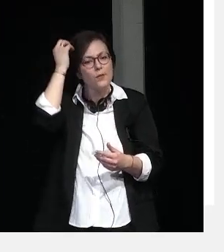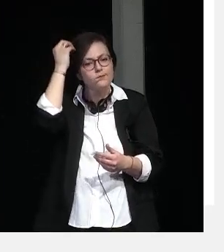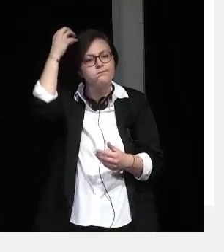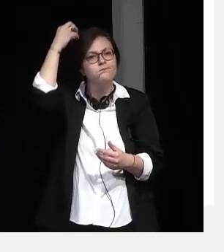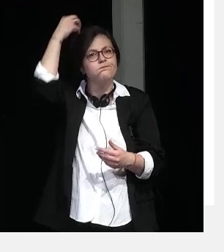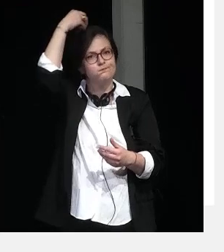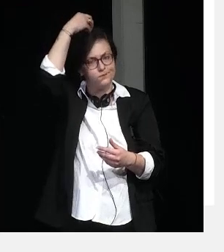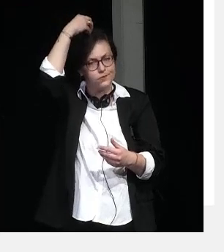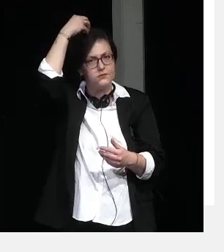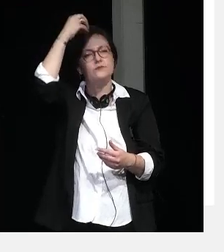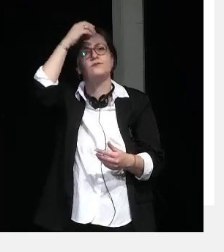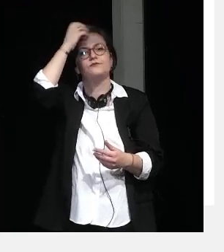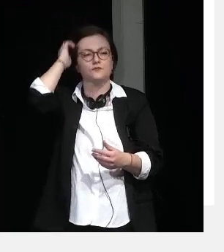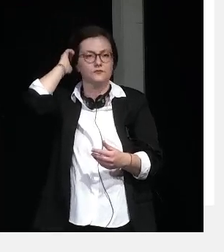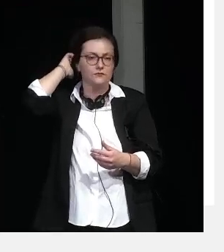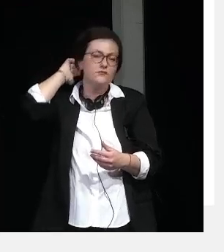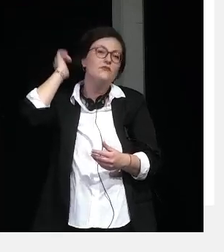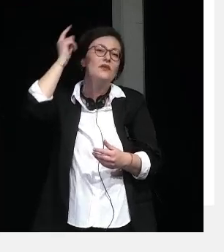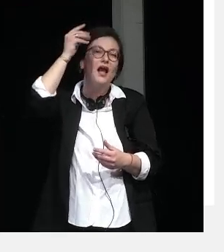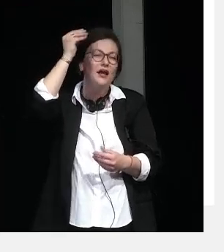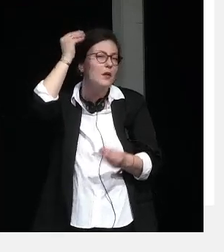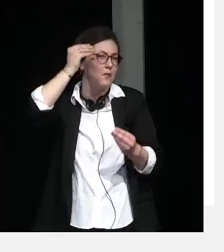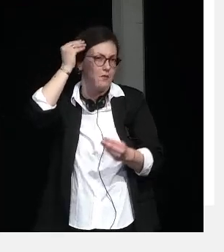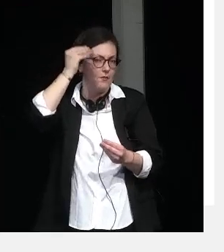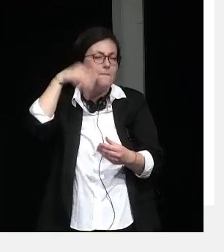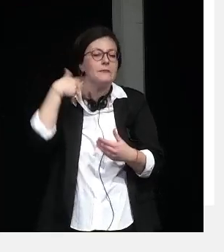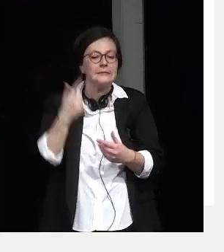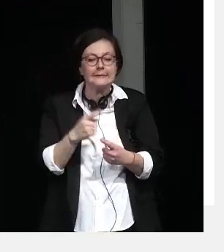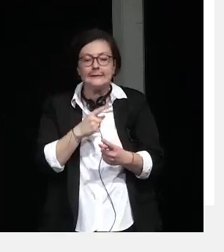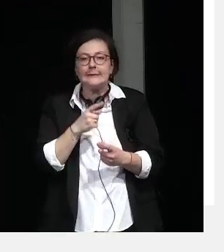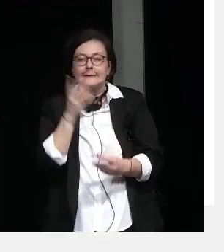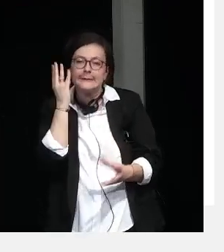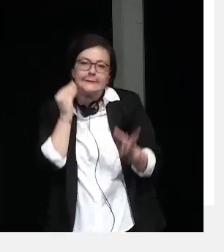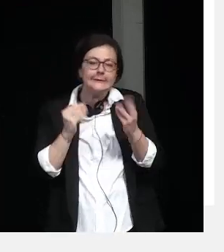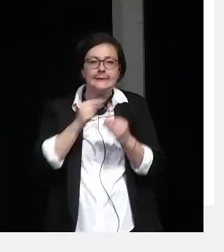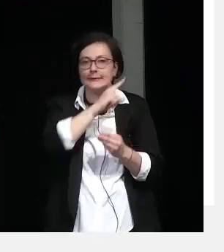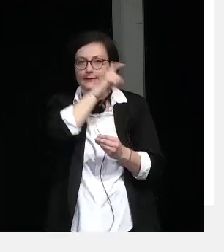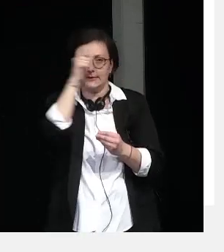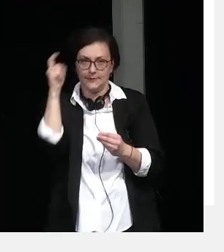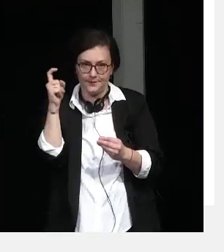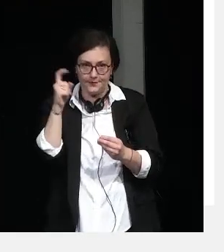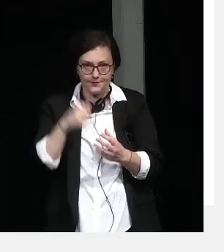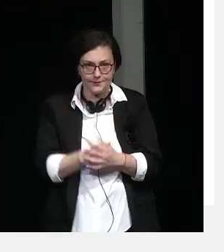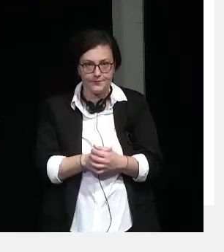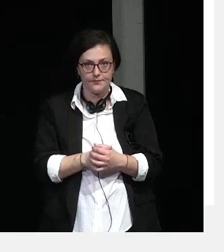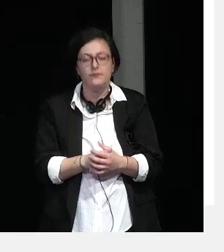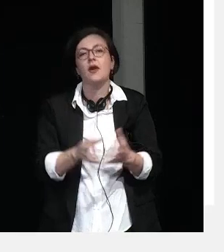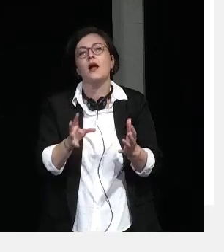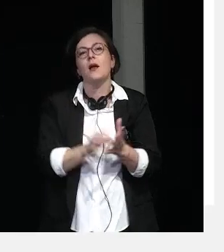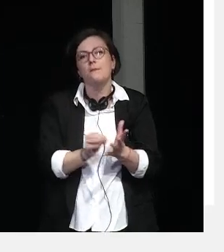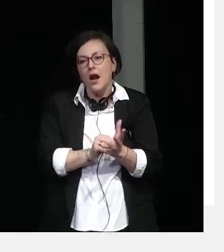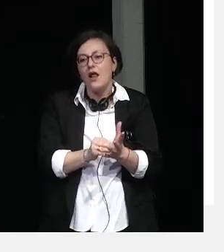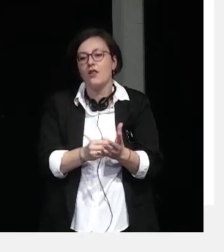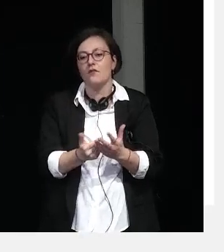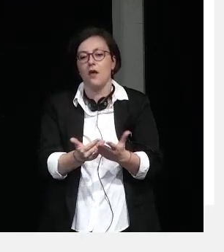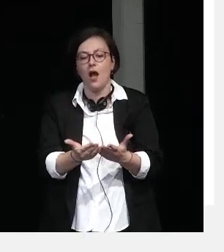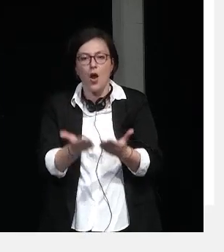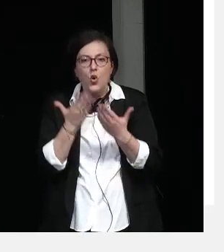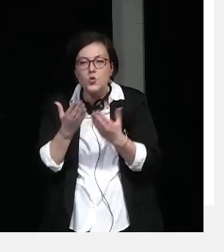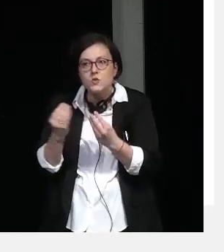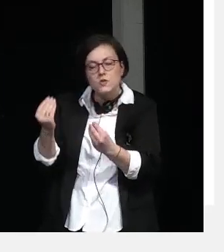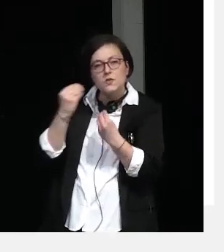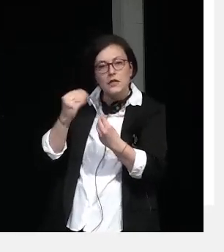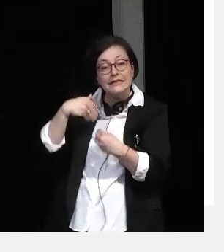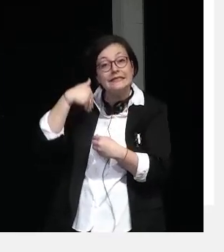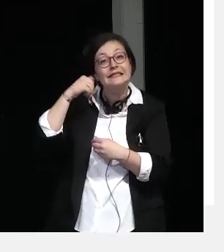βλάβη δημιουργεί μαθησιακές δυσκολίες και δεν μου επιτρέπει να μάθω ξένες γλώσσες,